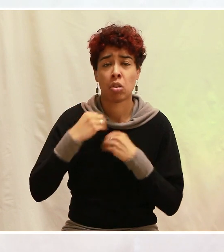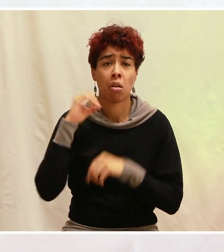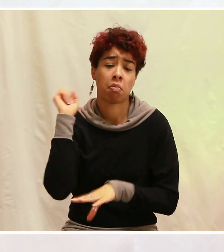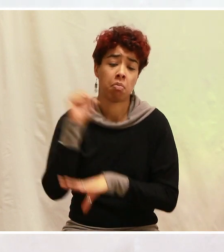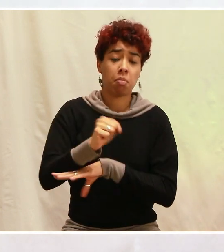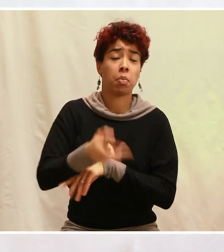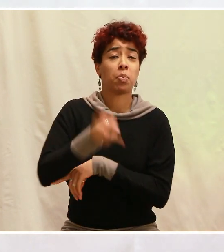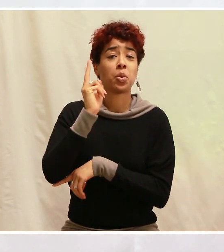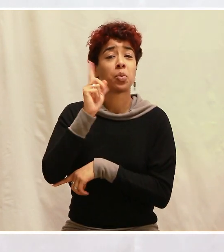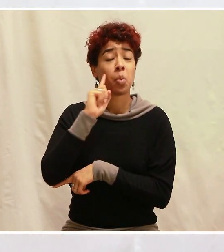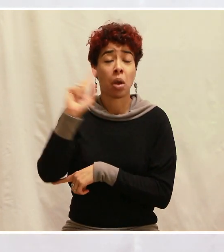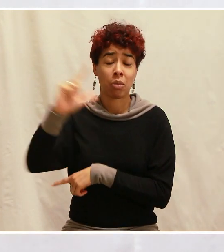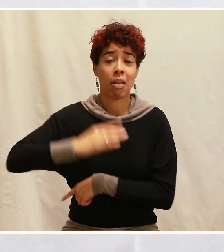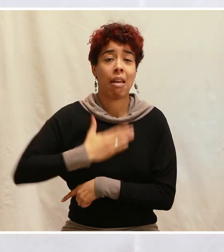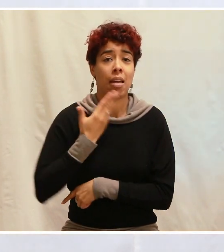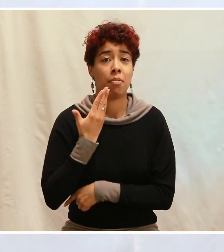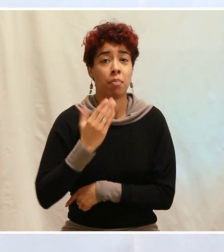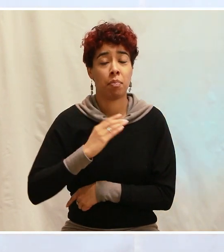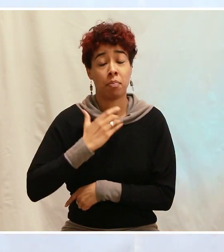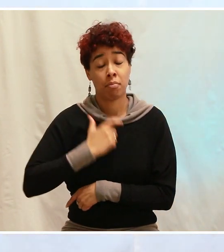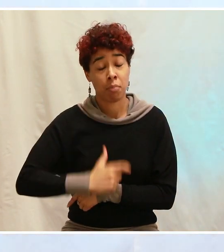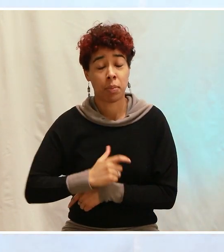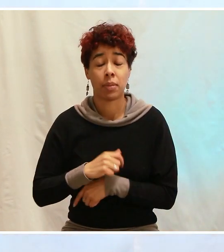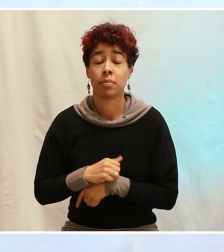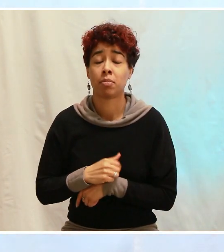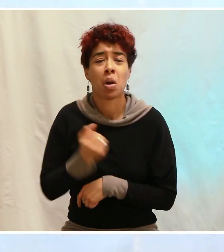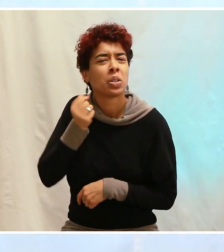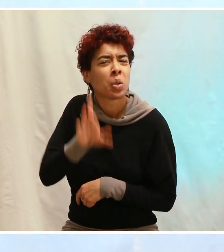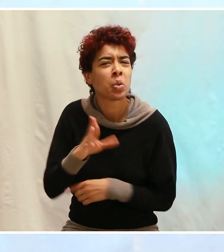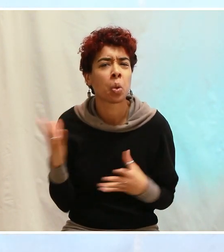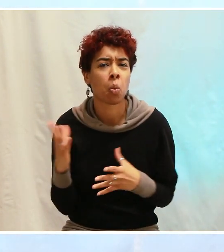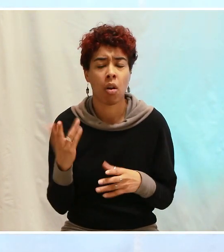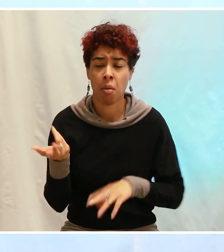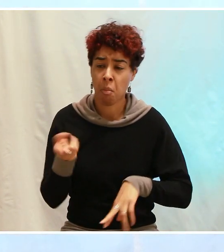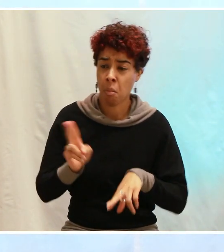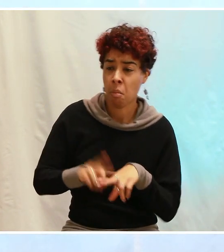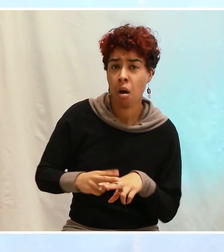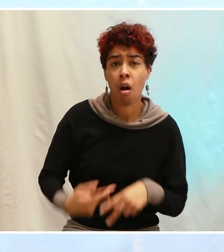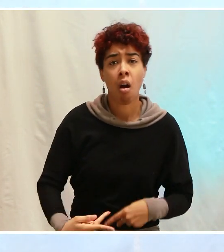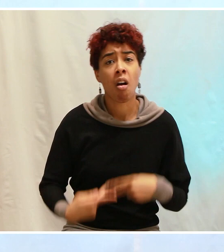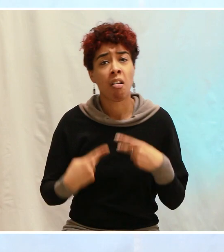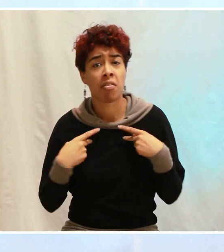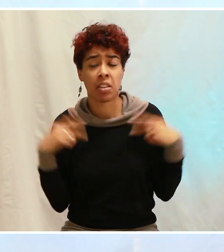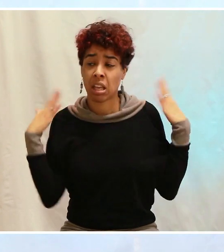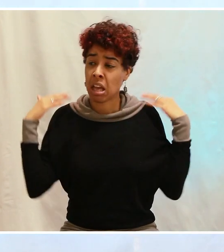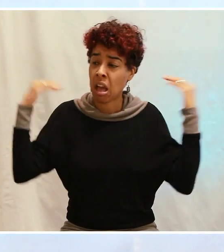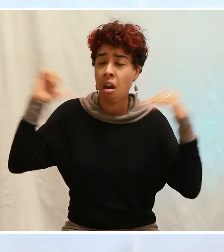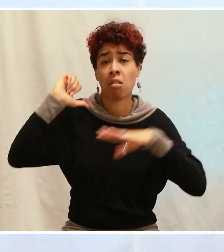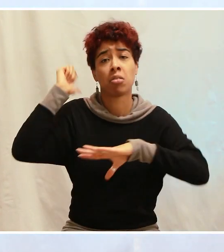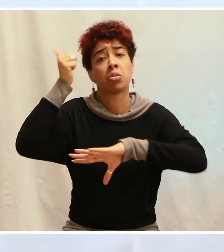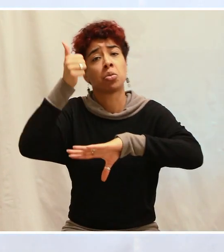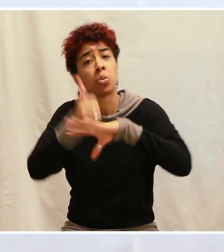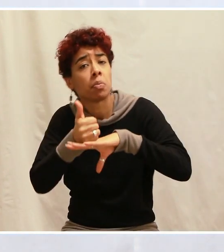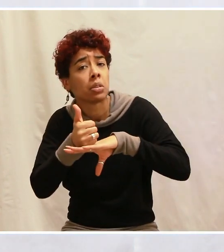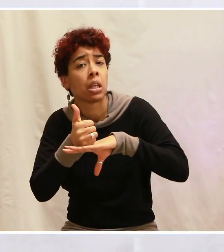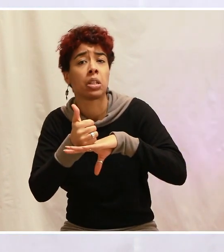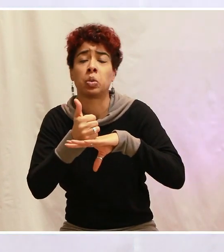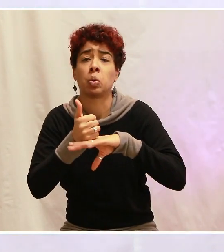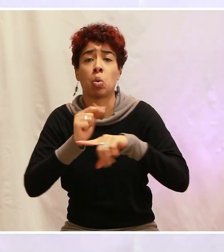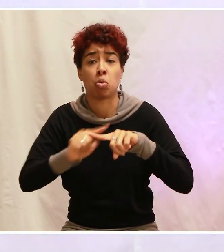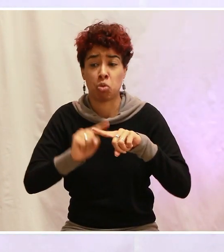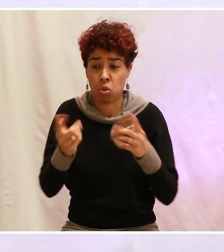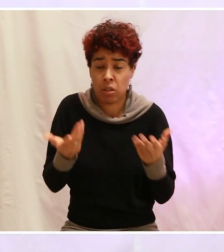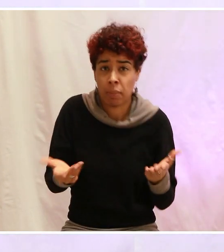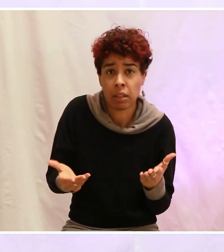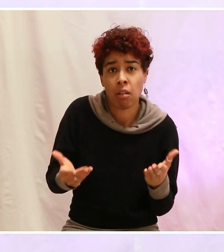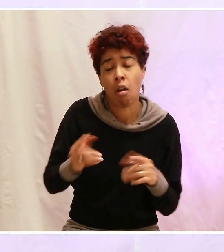aimés. Car j'ai l'assurance que ni la mort, ni la vie, ni les anges, ni les dominations, ni les choses